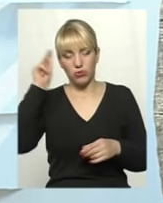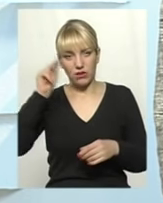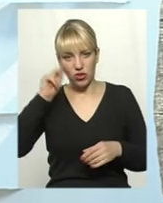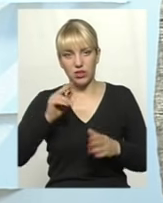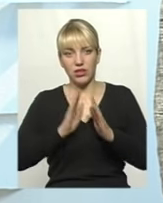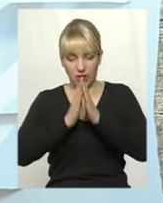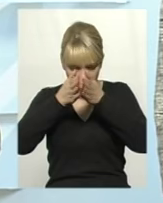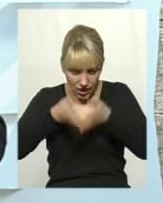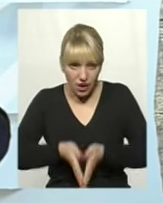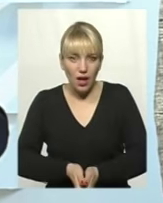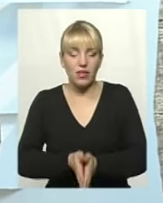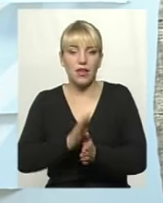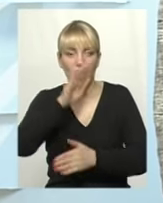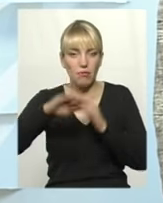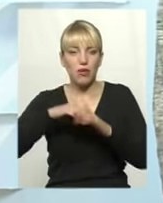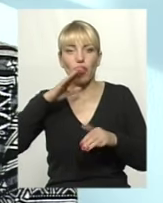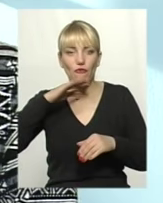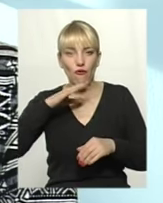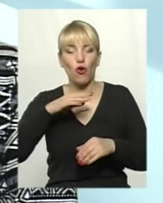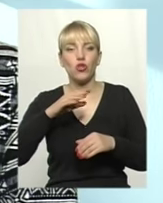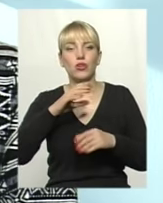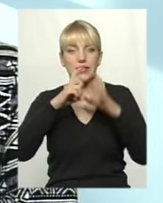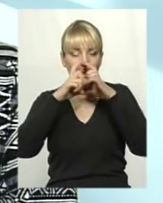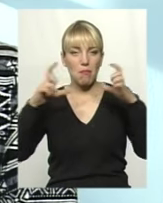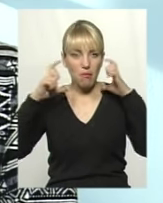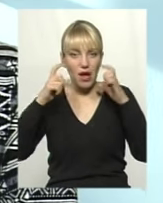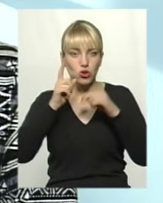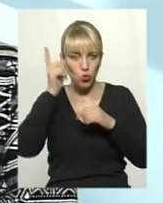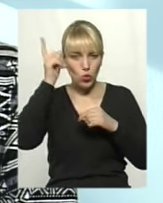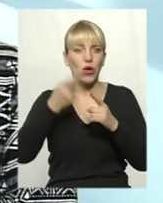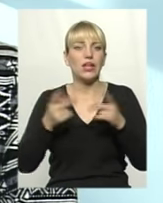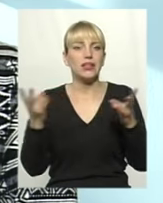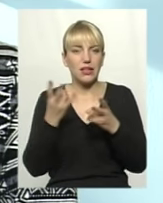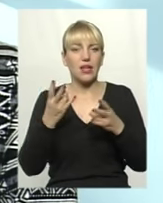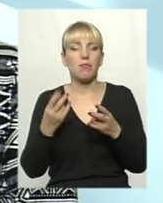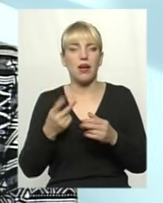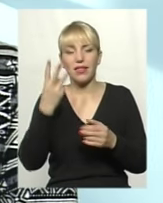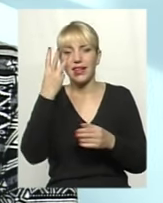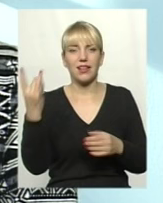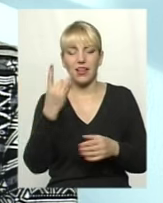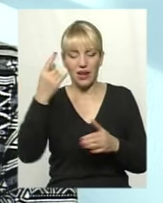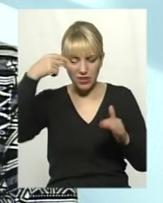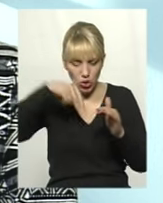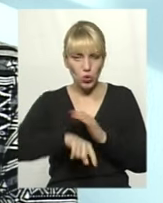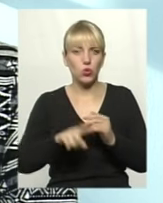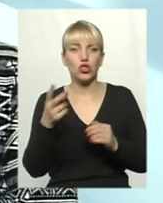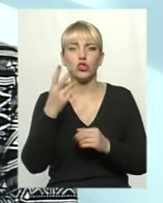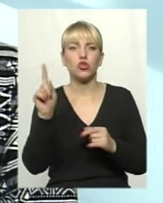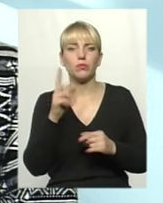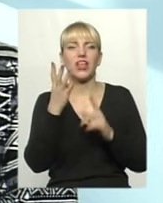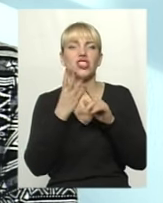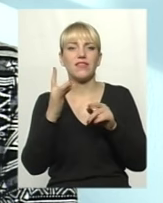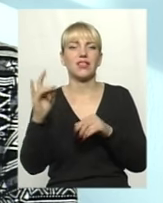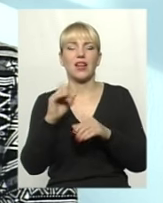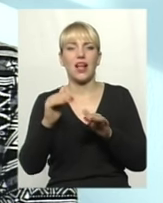під воду з маскою, треба, мабуть, раз затренувати. І на четвертий раз ти вже попливеш. Сказати зараз вам офіційно, що